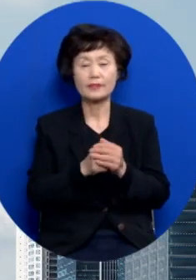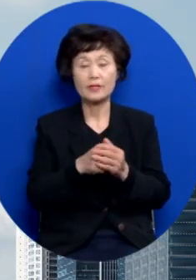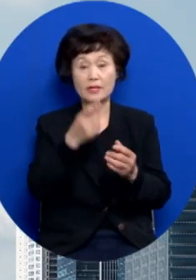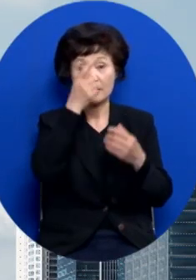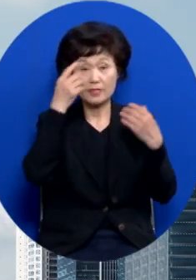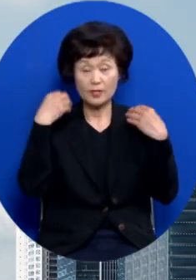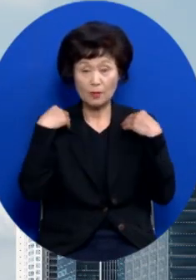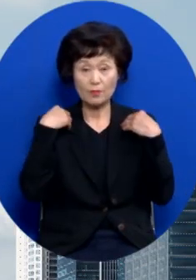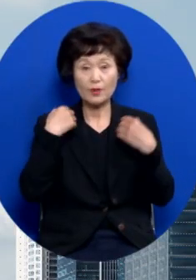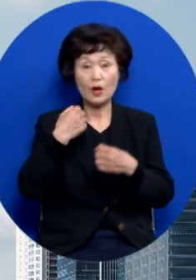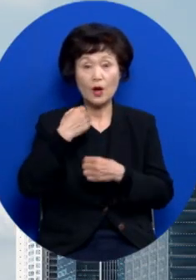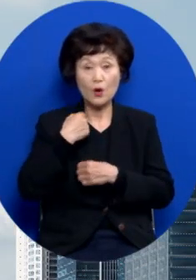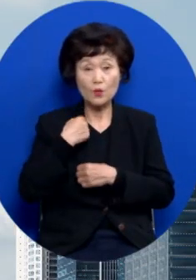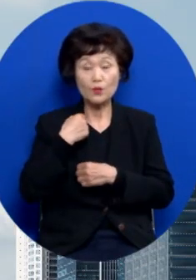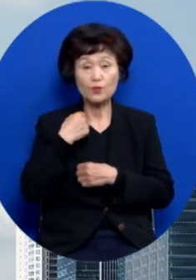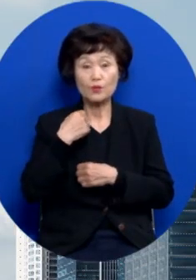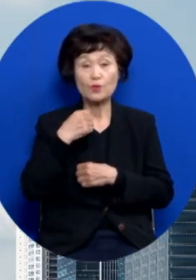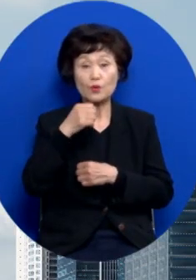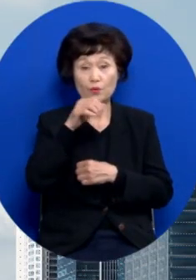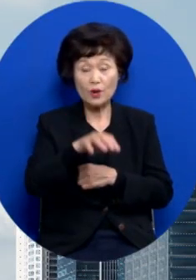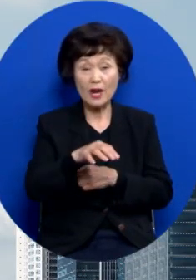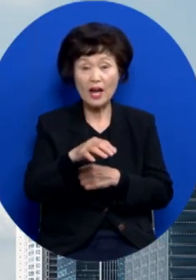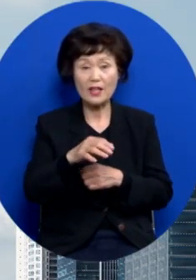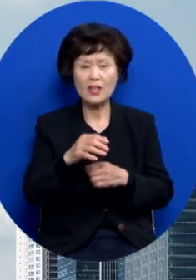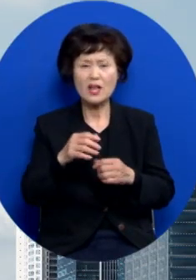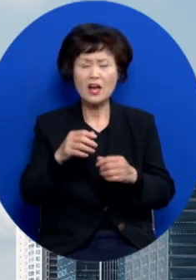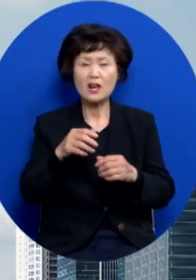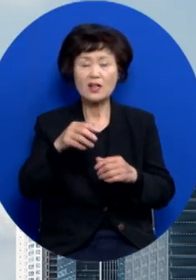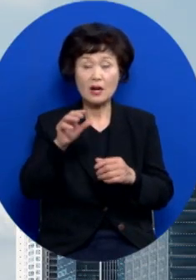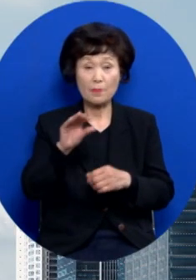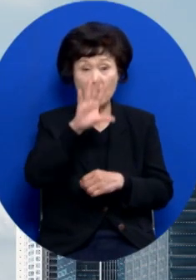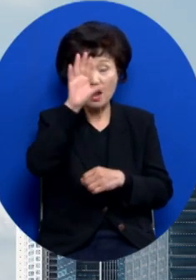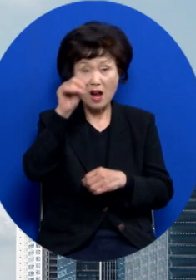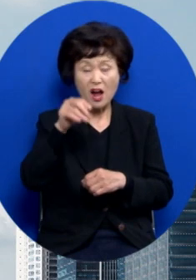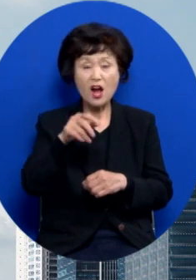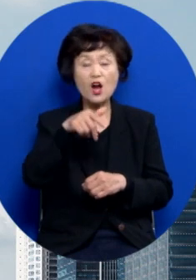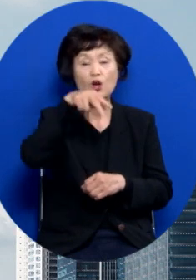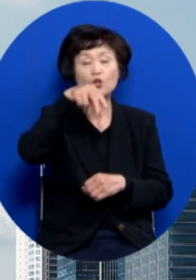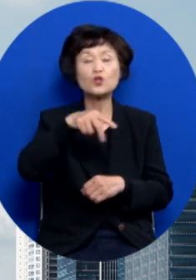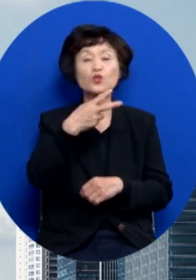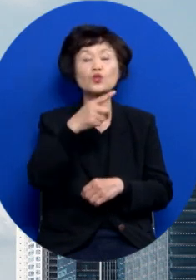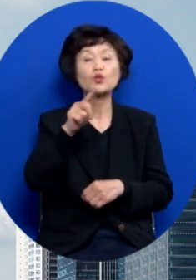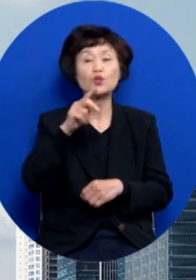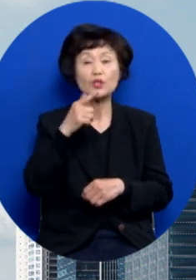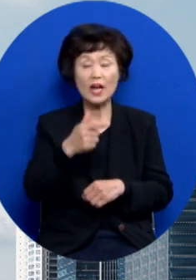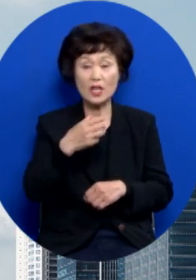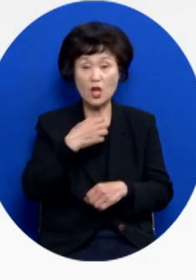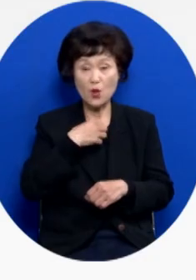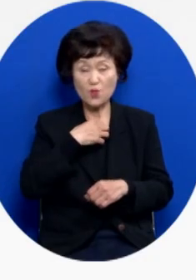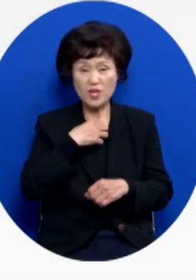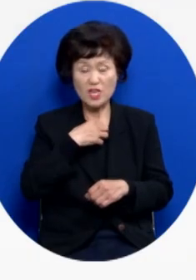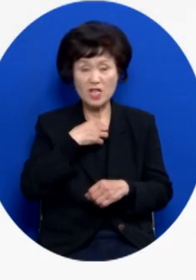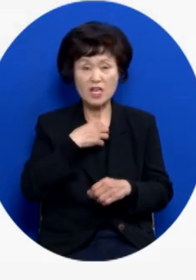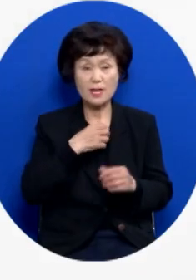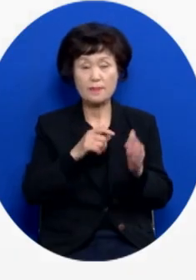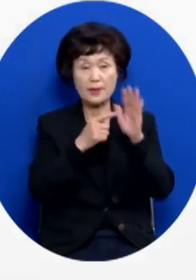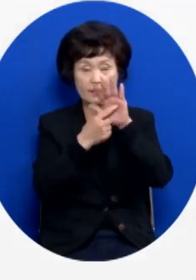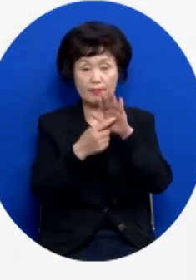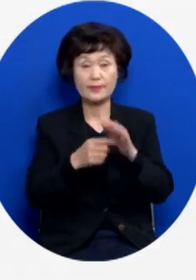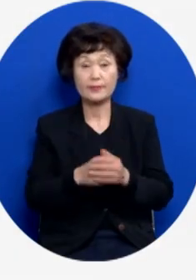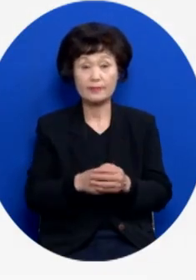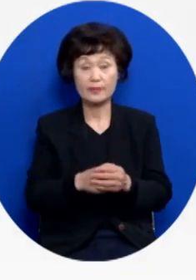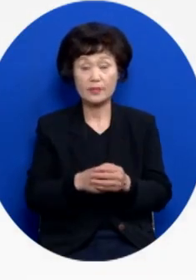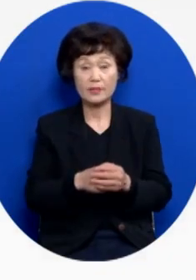정부가 군부 사이에 교전 사태가 발생한 수단에 위기경보 4단계를 발령했습니다. 외교부는